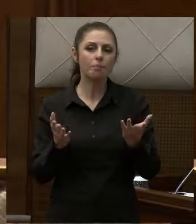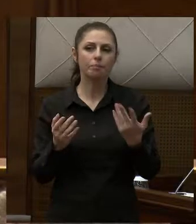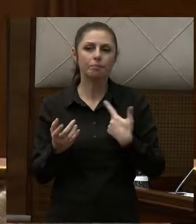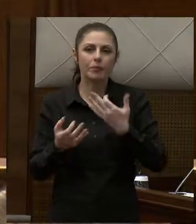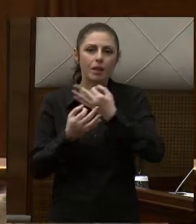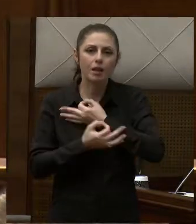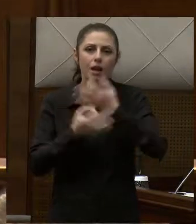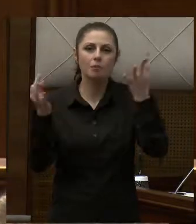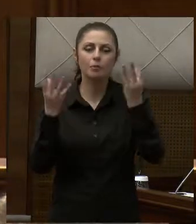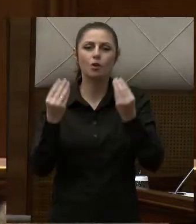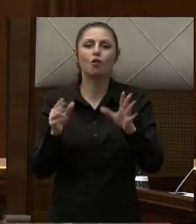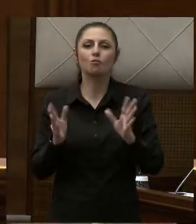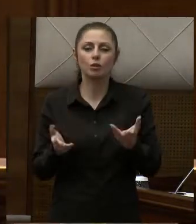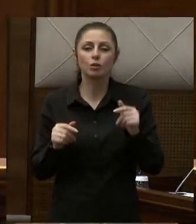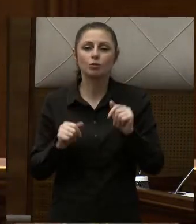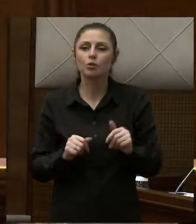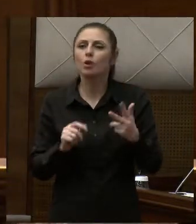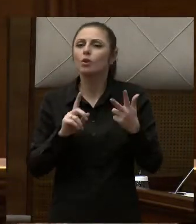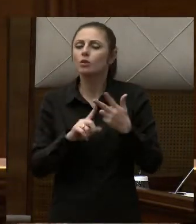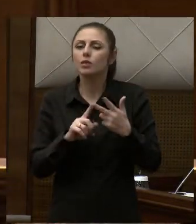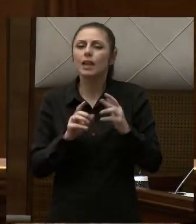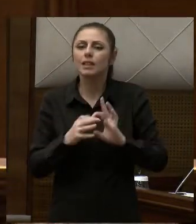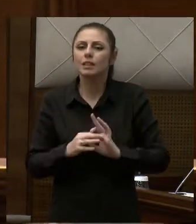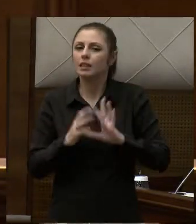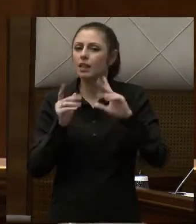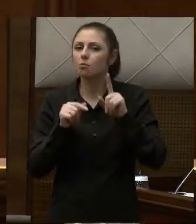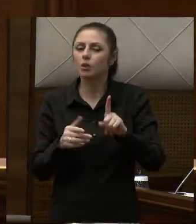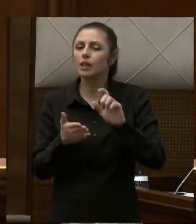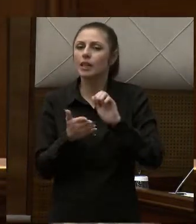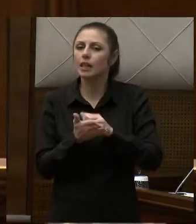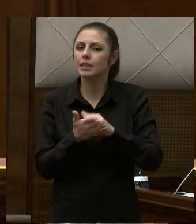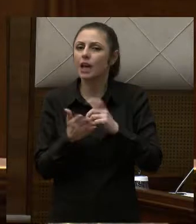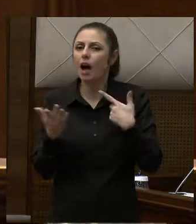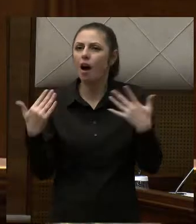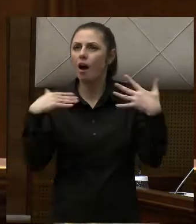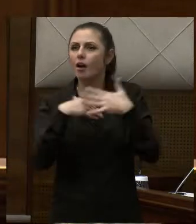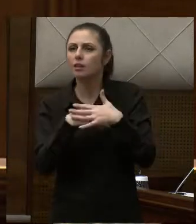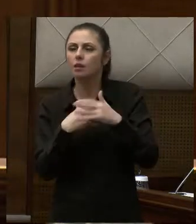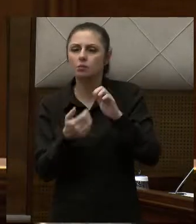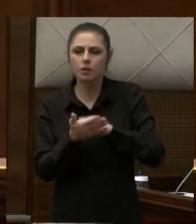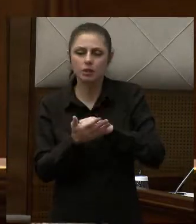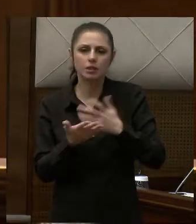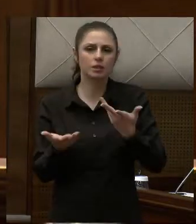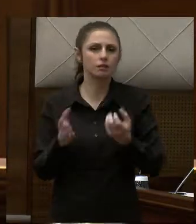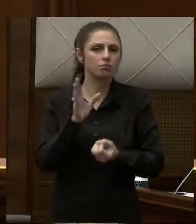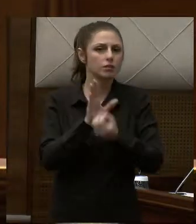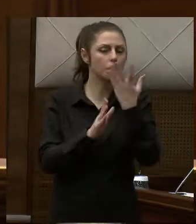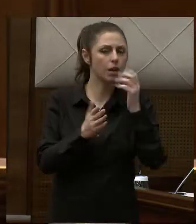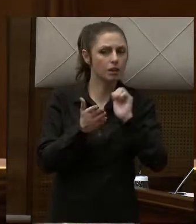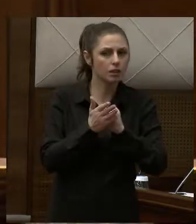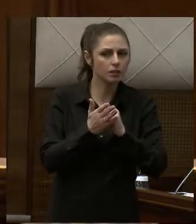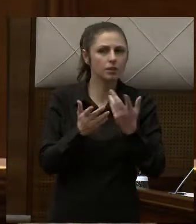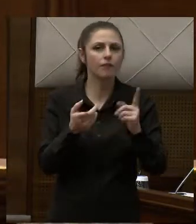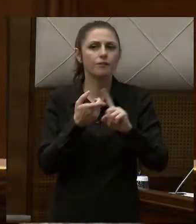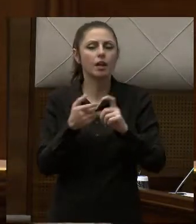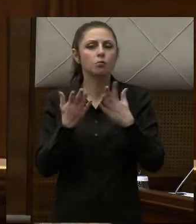Üçüncüsünü, neden bu gazete akşam gazetesinden sabah gazetesinde ve Büyükçekmece'de